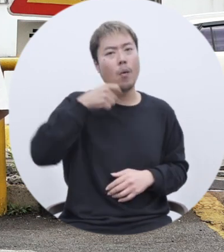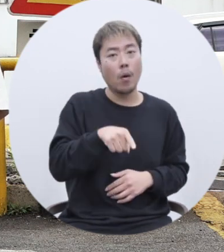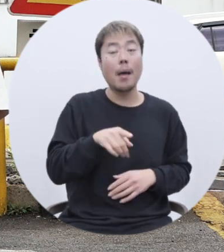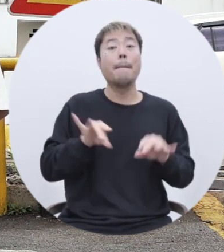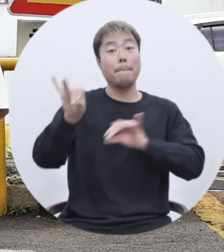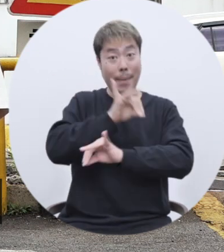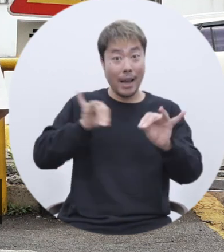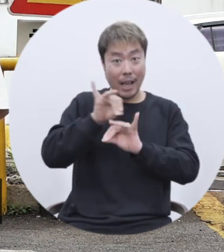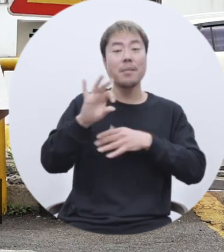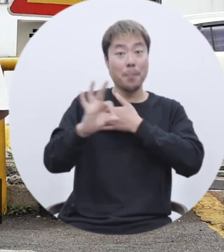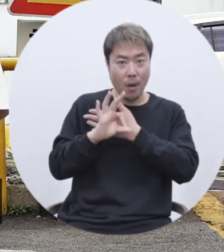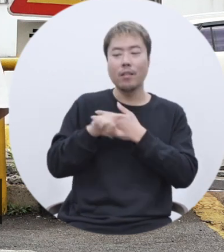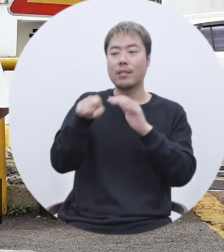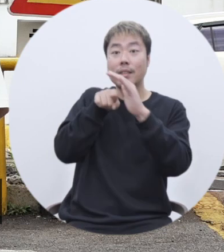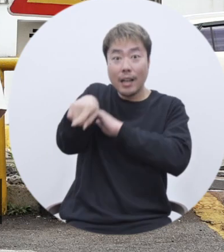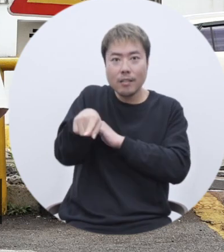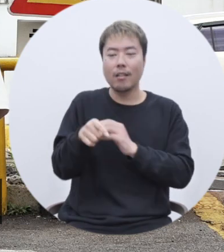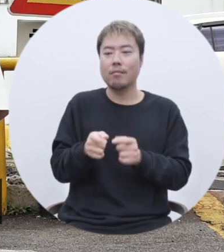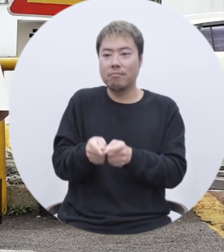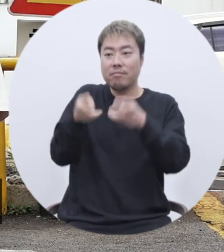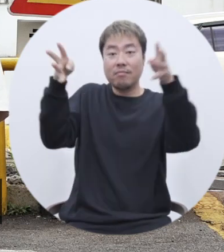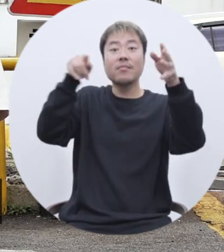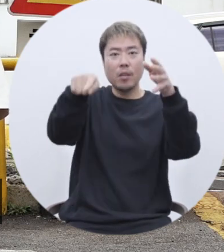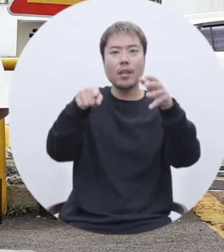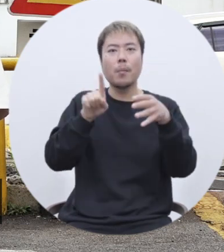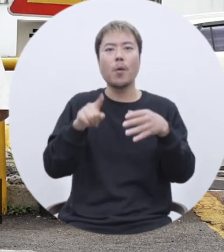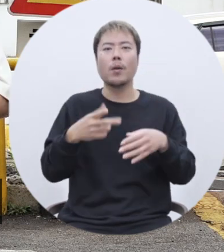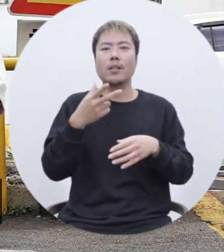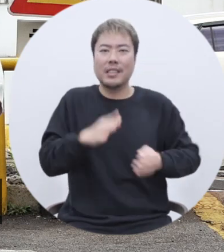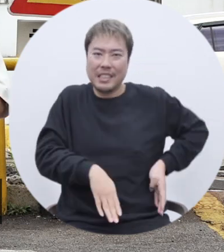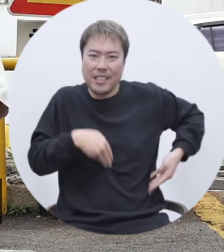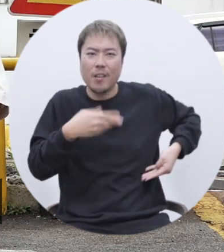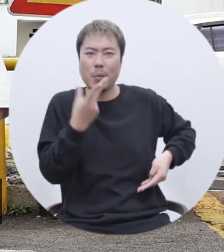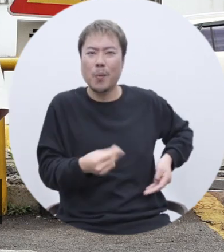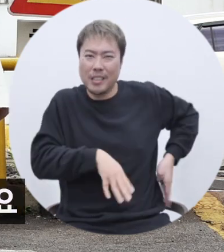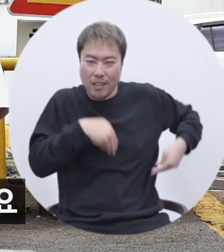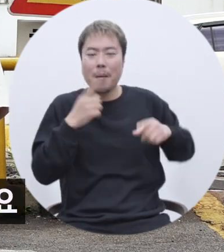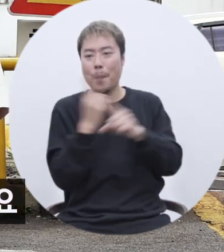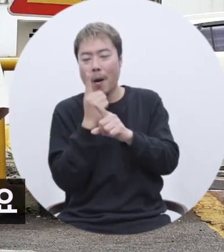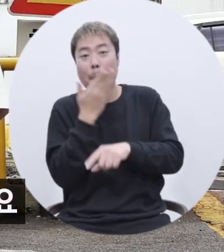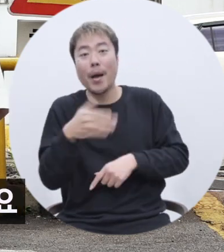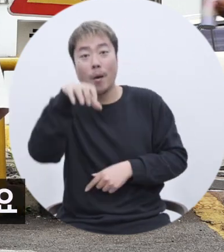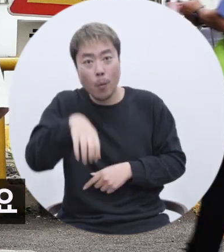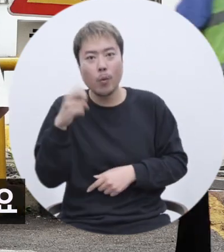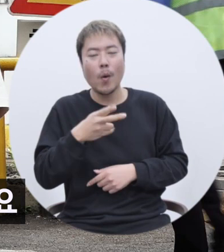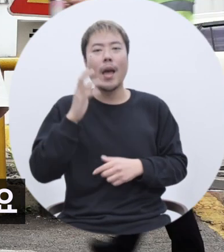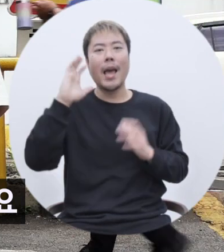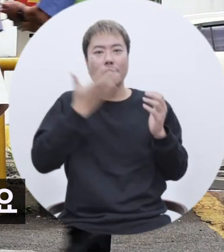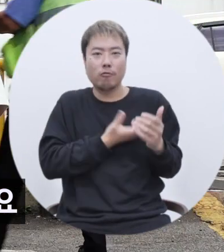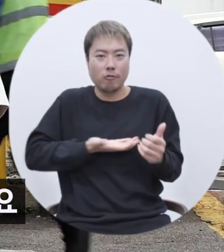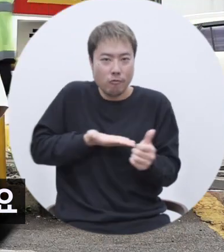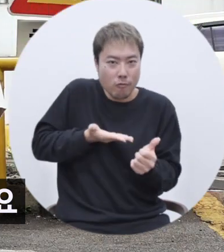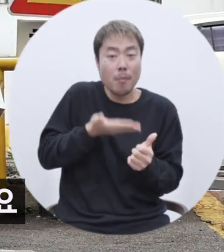어렵거든요. 근데 이제 백화점 같은 경우는 층마다 그렇게 이제 기저귀를 갈 수 있고 또 분유를 먹일 수 있는